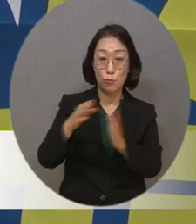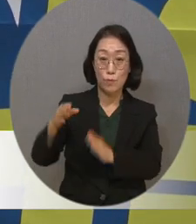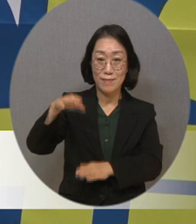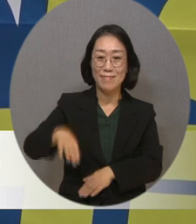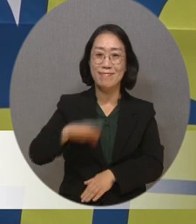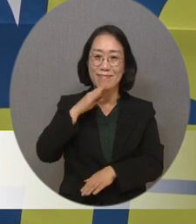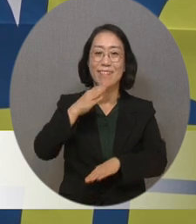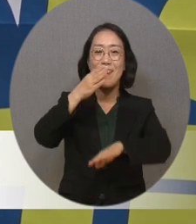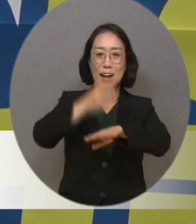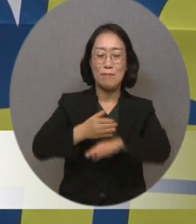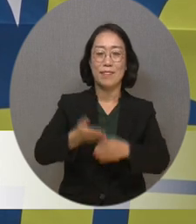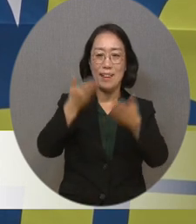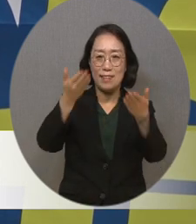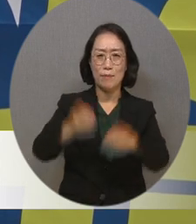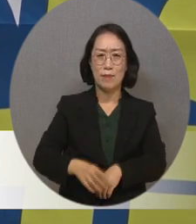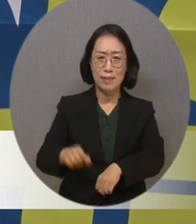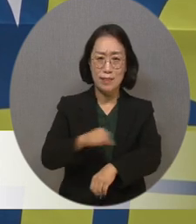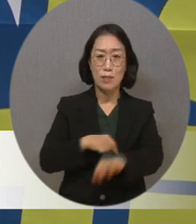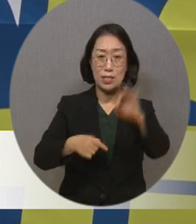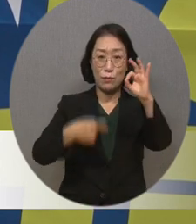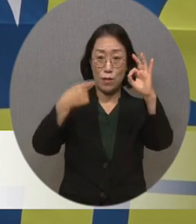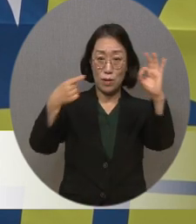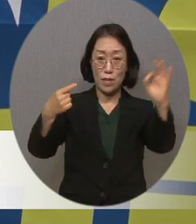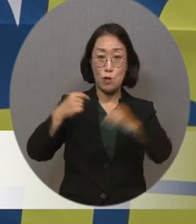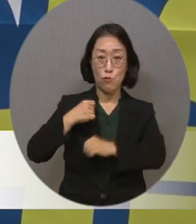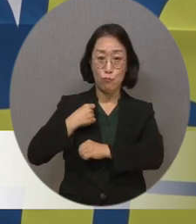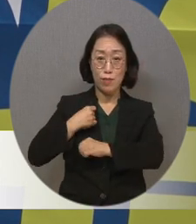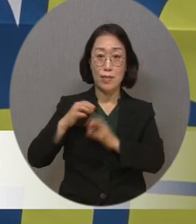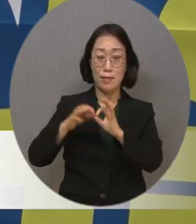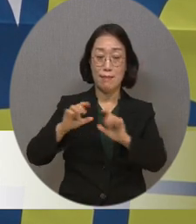감사 인사를 드립니다. 특히 10월 1일은 국군의 날이죠.